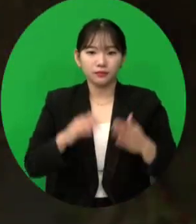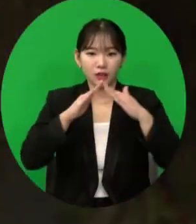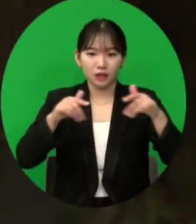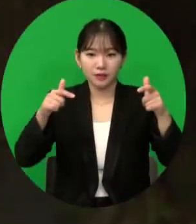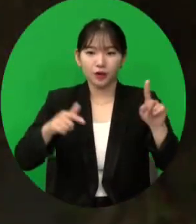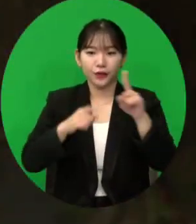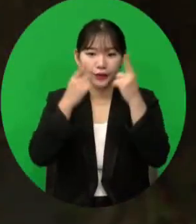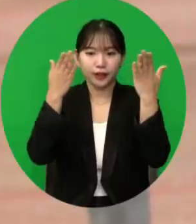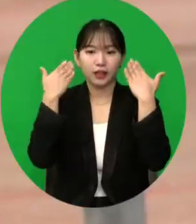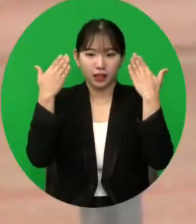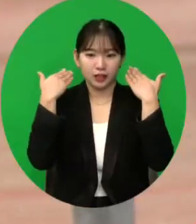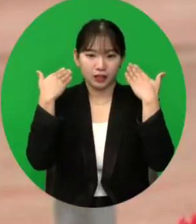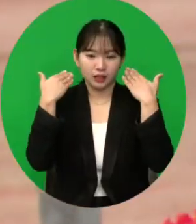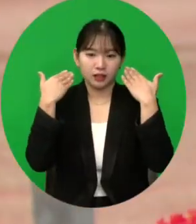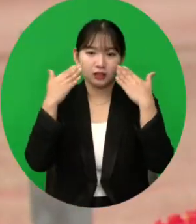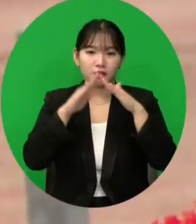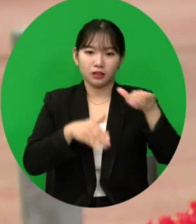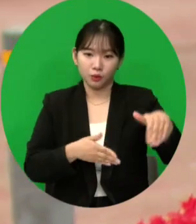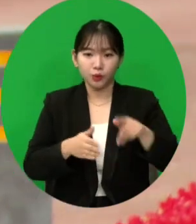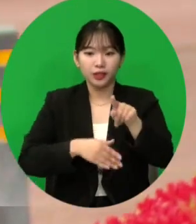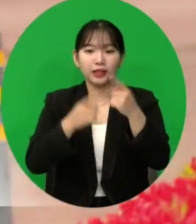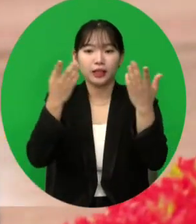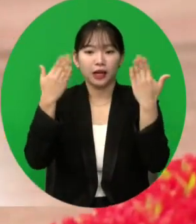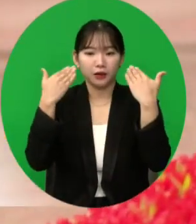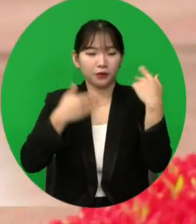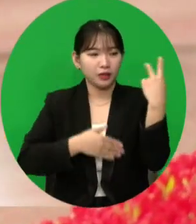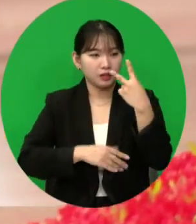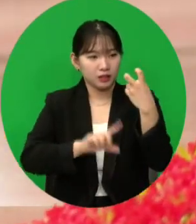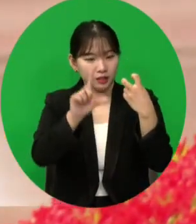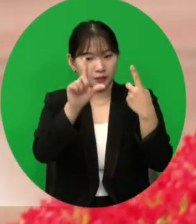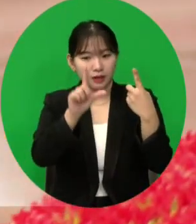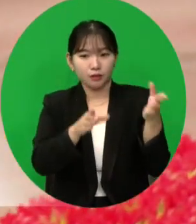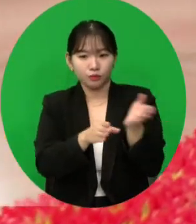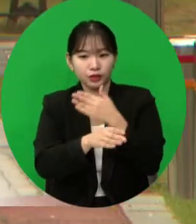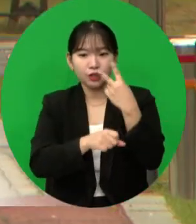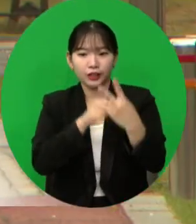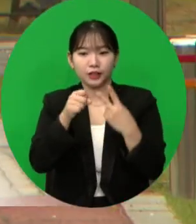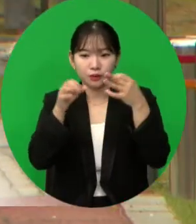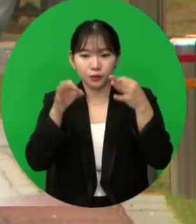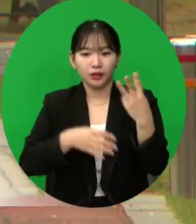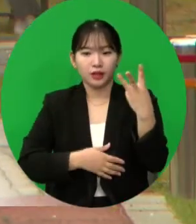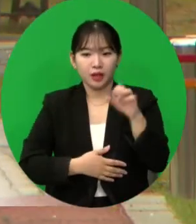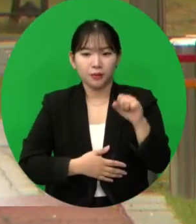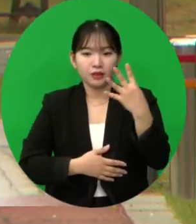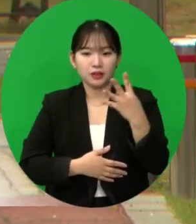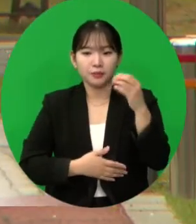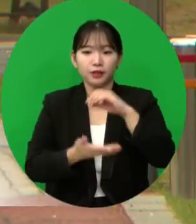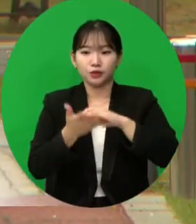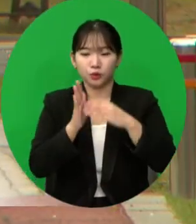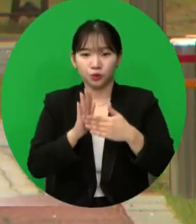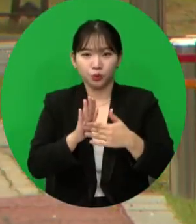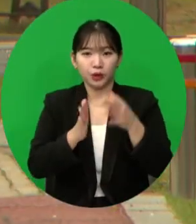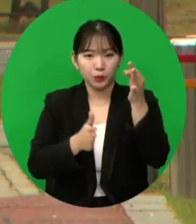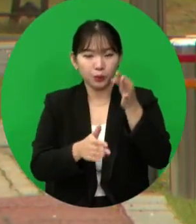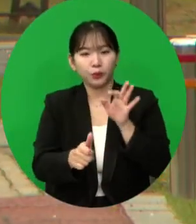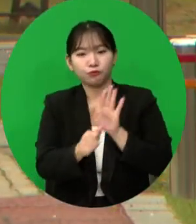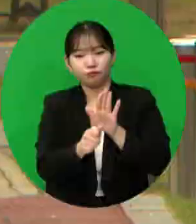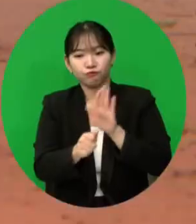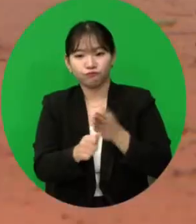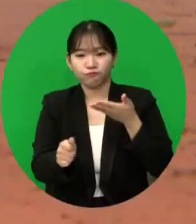전남의 한 대학입니다. 전라남도는 이 대학에 지난 2021년부터 2년 동안 3억 4천여만 원의 보조금을